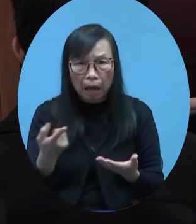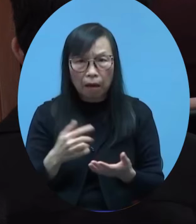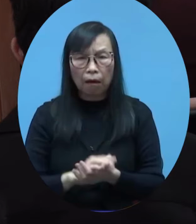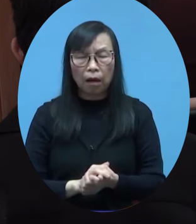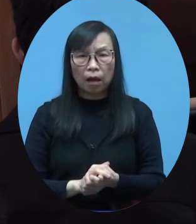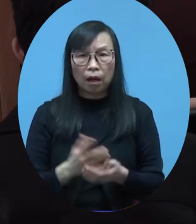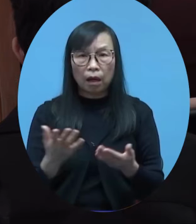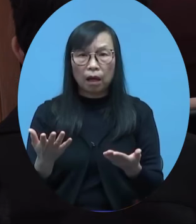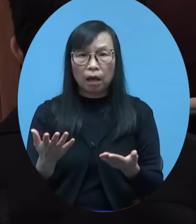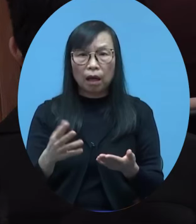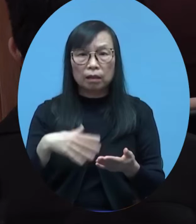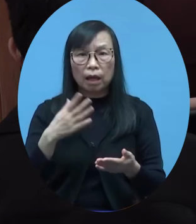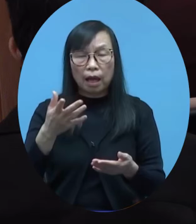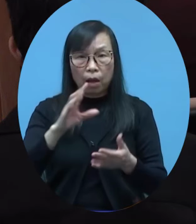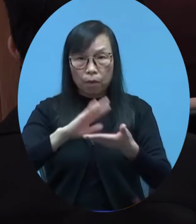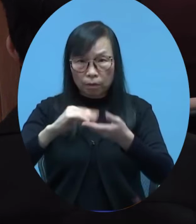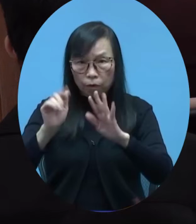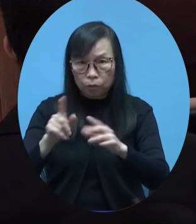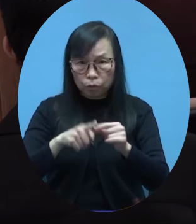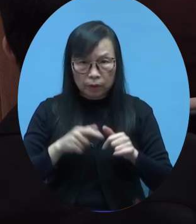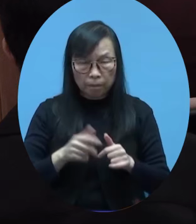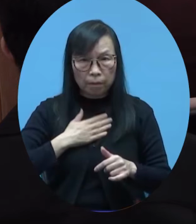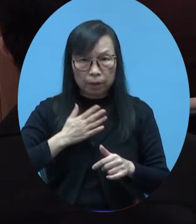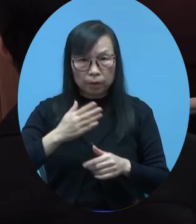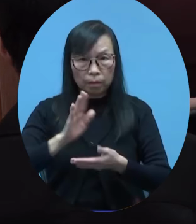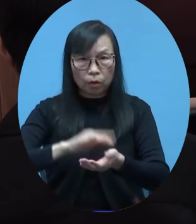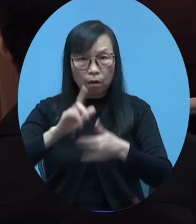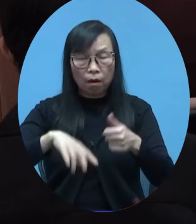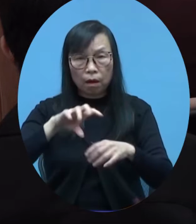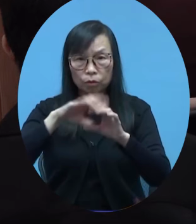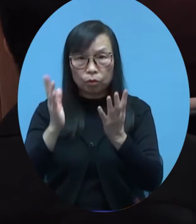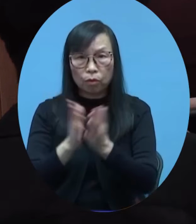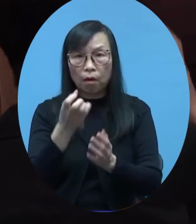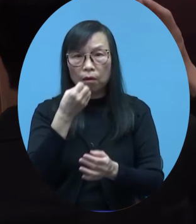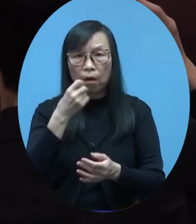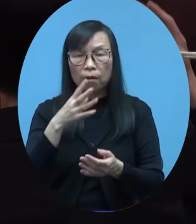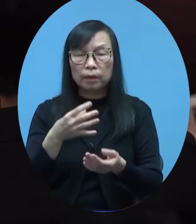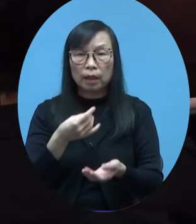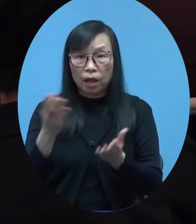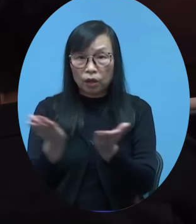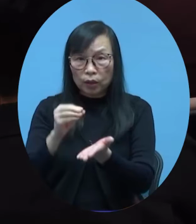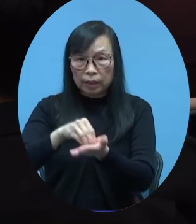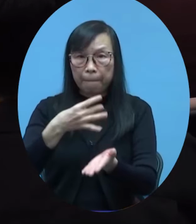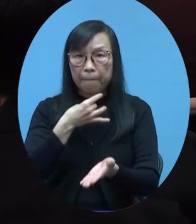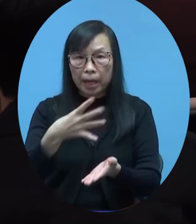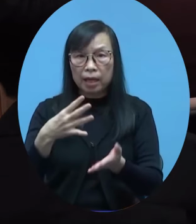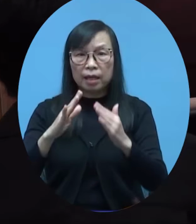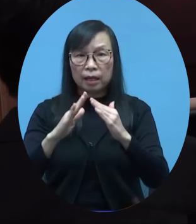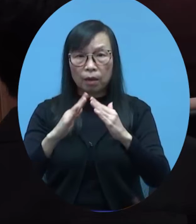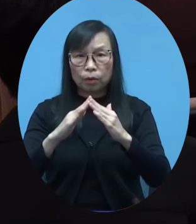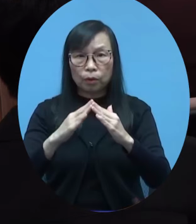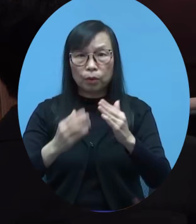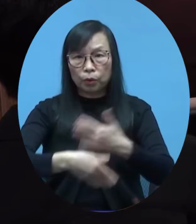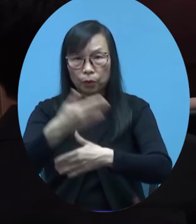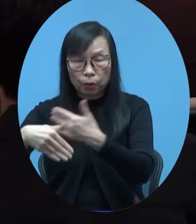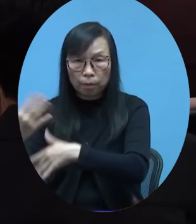係衞生服務中心會唔會擔心咧？其實呢啲個案咧喺全港嘅一啲可能未有確診個案嘅屋苑咧都會出現咧，因為